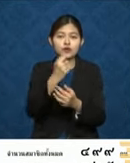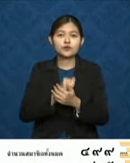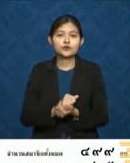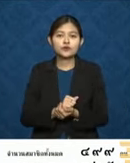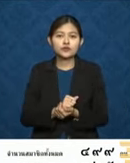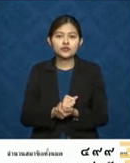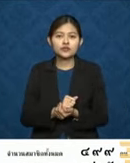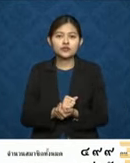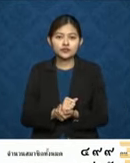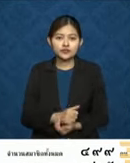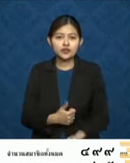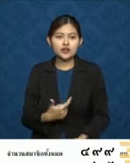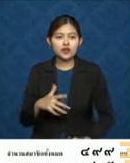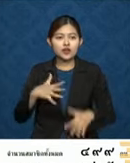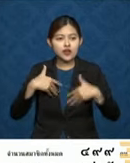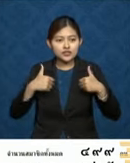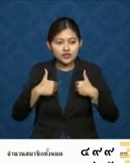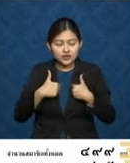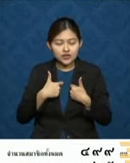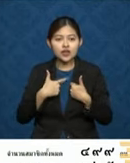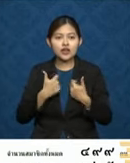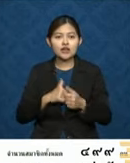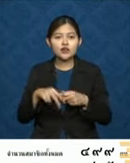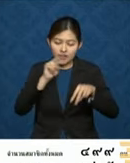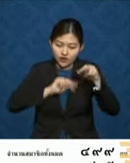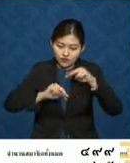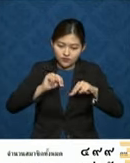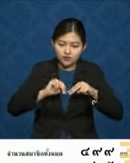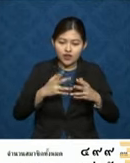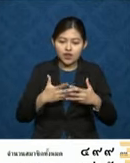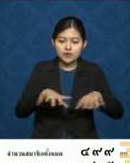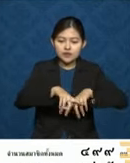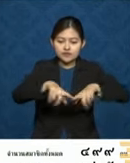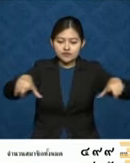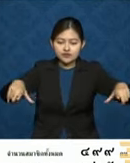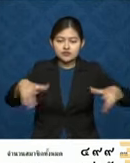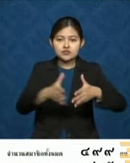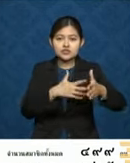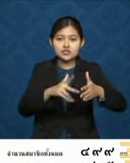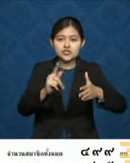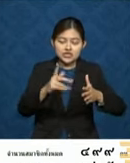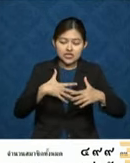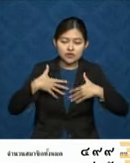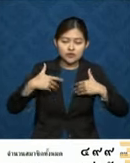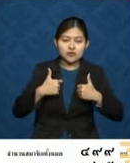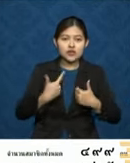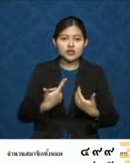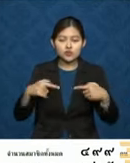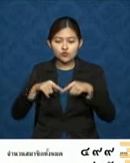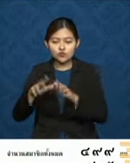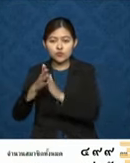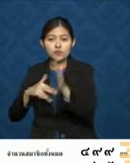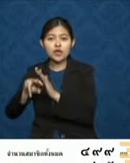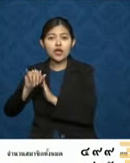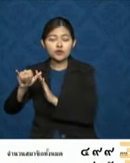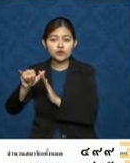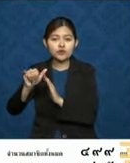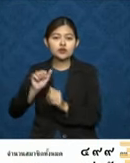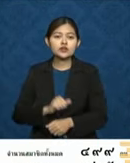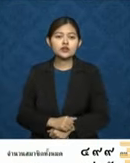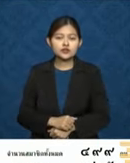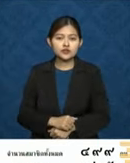สันทนาการควบคู่ไปกับการอนุลักพื้นที่สีเขียวยังสอดคล้องกับยุทธศาสตร์ชาติด้านการเติบโต